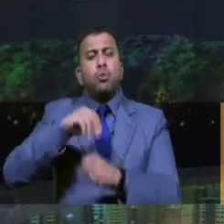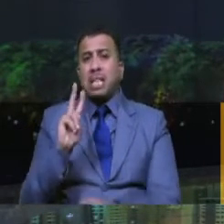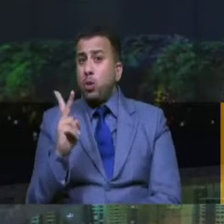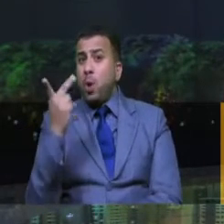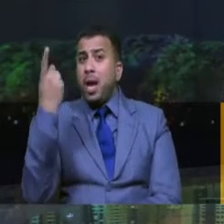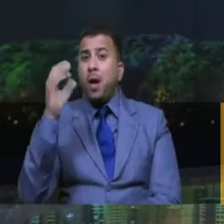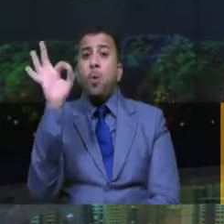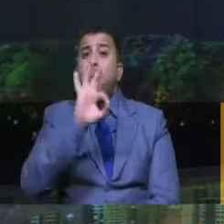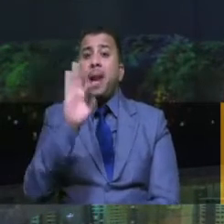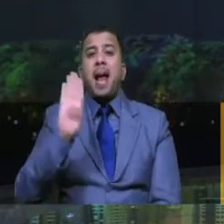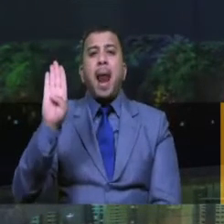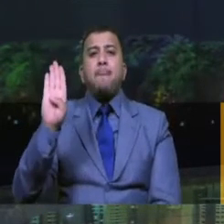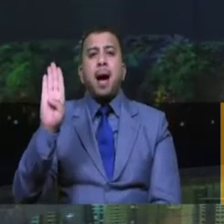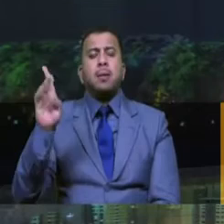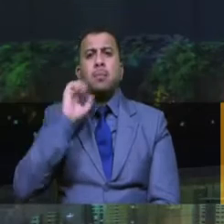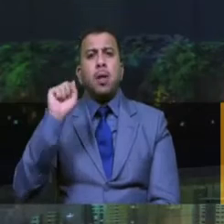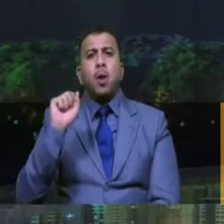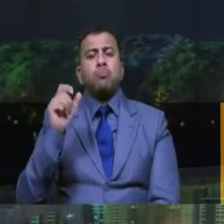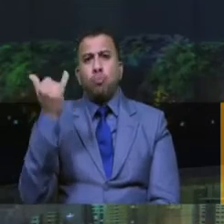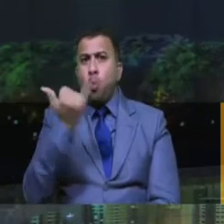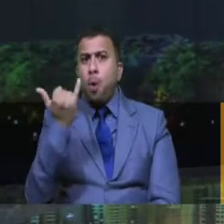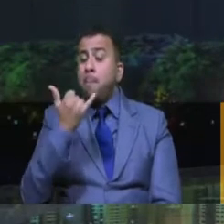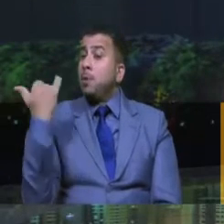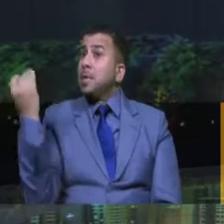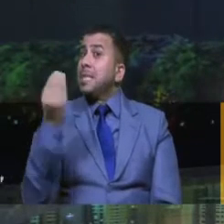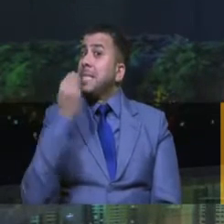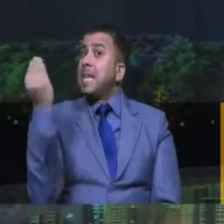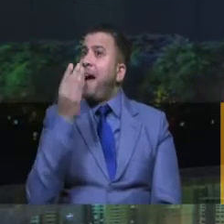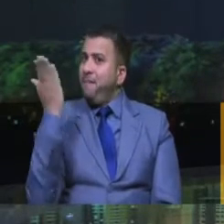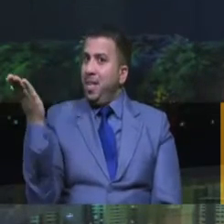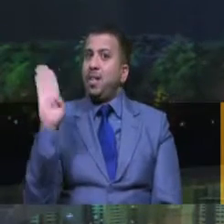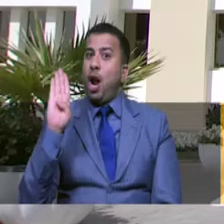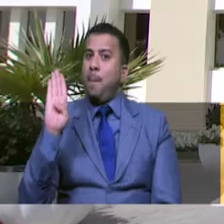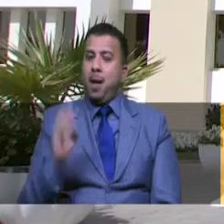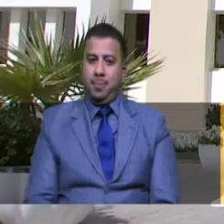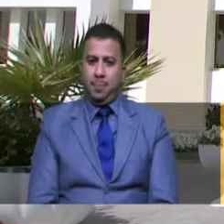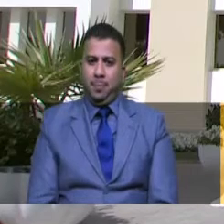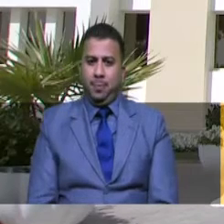المشروعات التطويريه في مدينه كلباء باعتبارها واجهه حيويه وسياحيه.